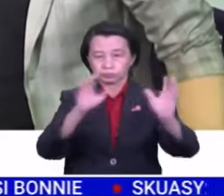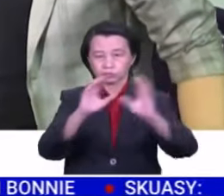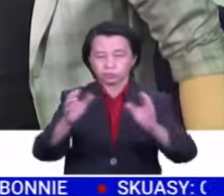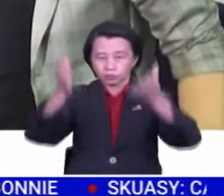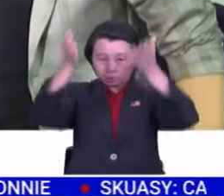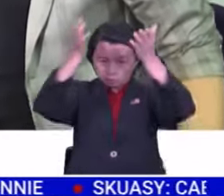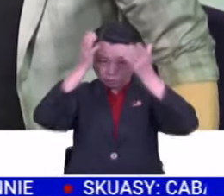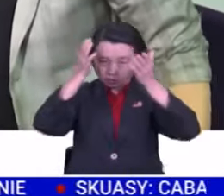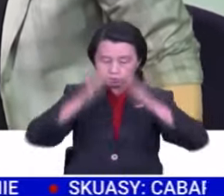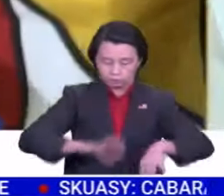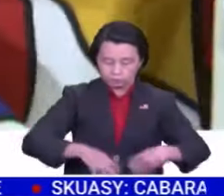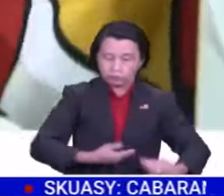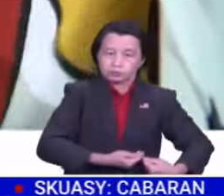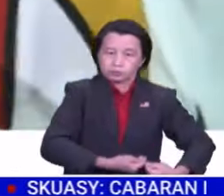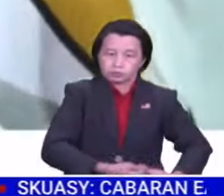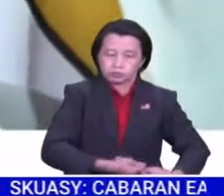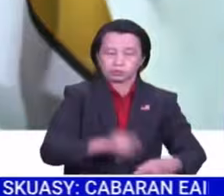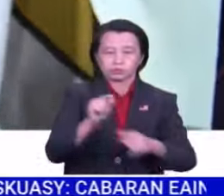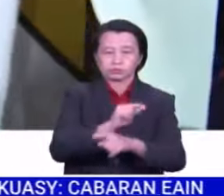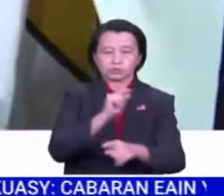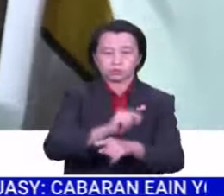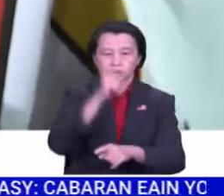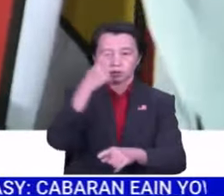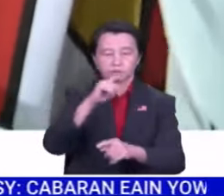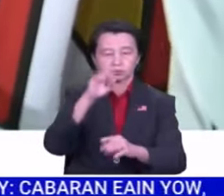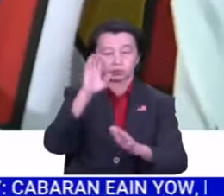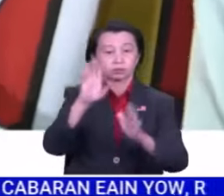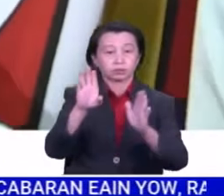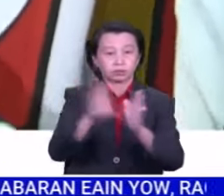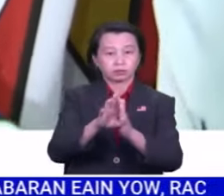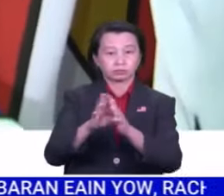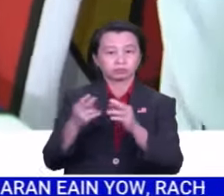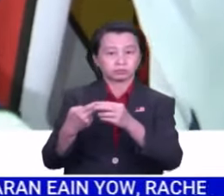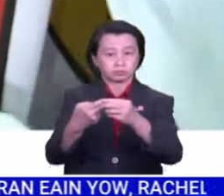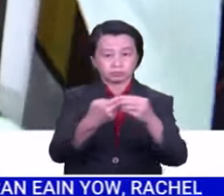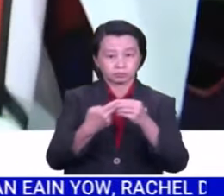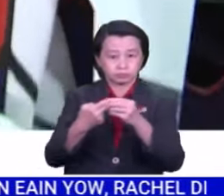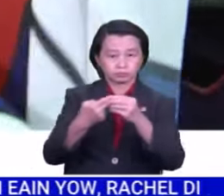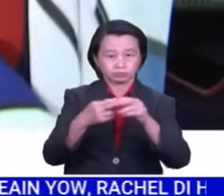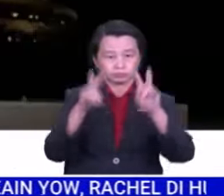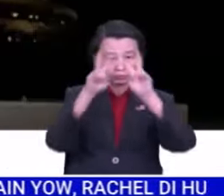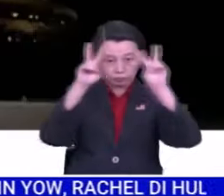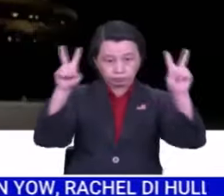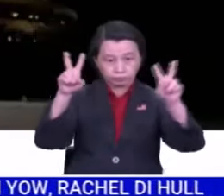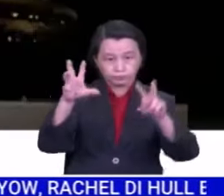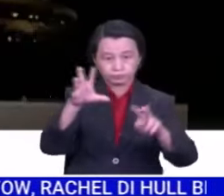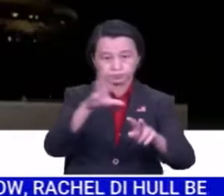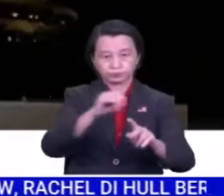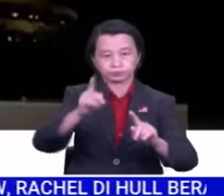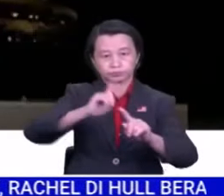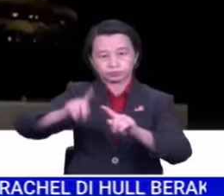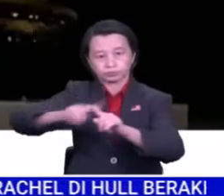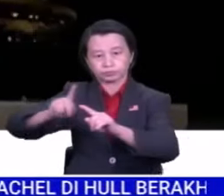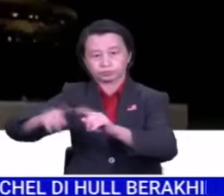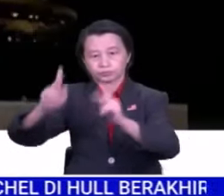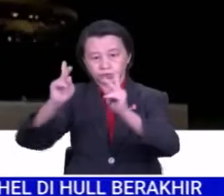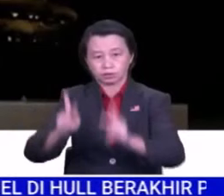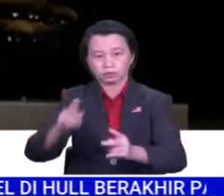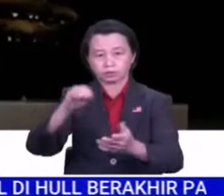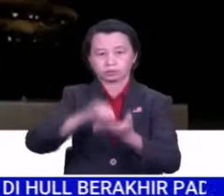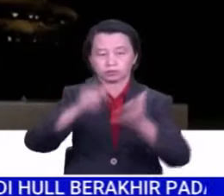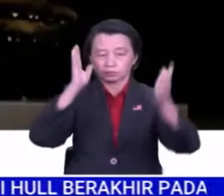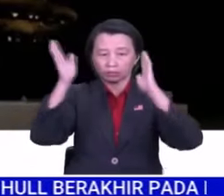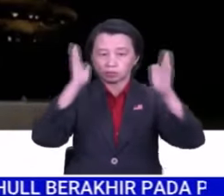tanjak dan kain sarung pula digunakan untuk menggambarkan perpaduan, keharmonian dan kepelbagaian kaum di